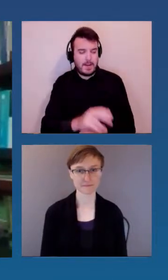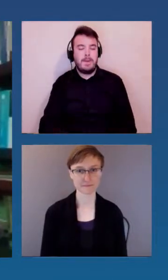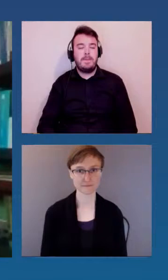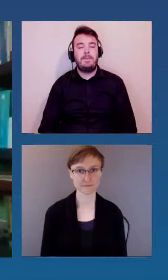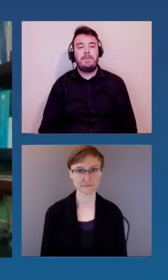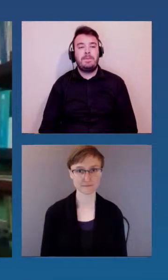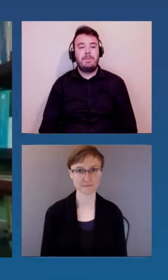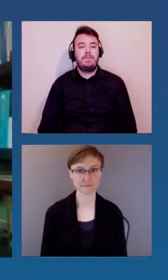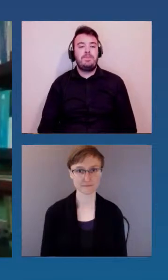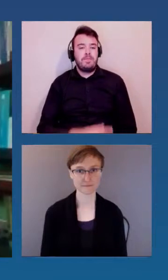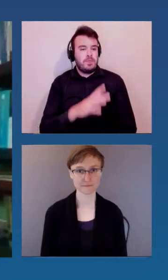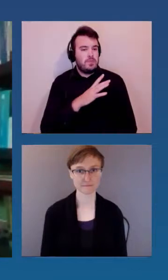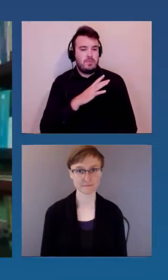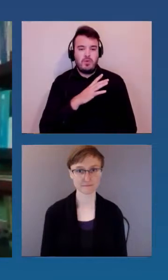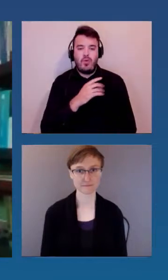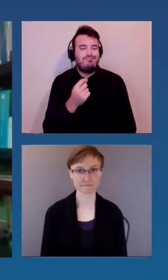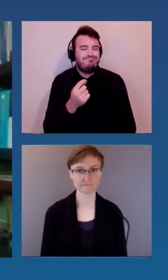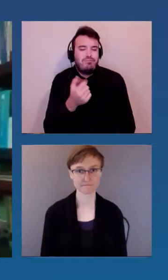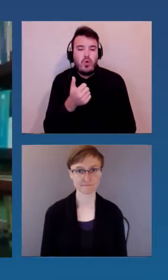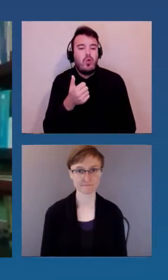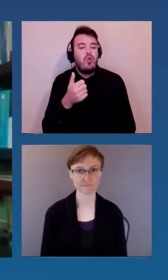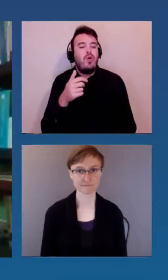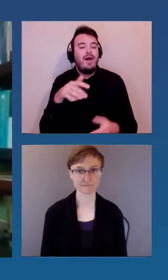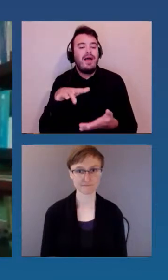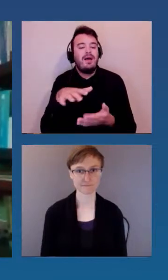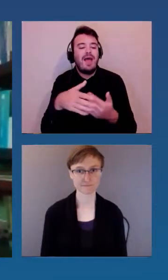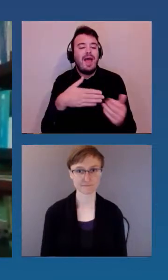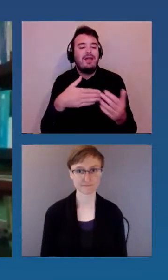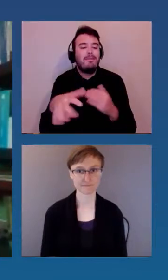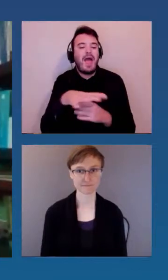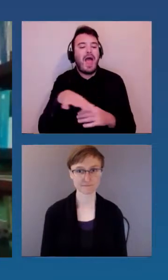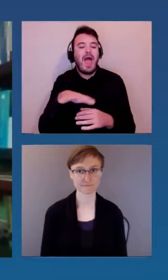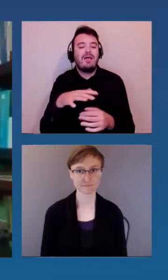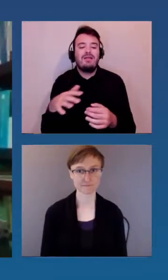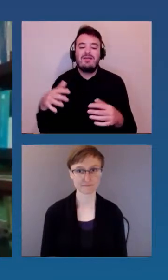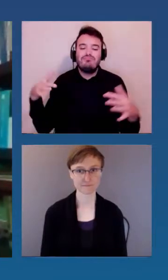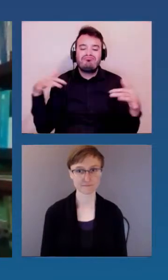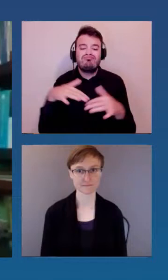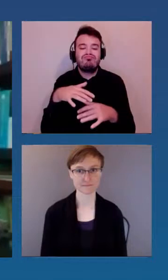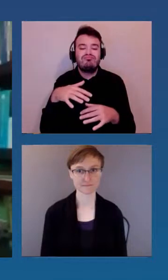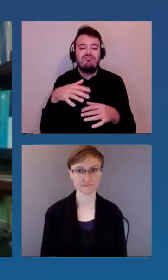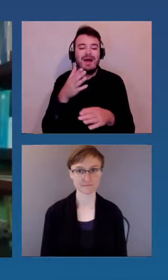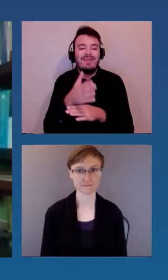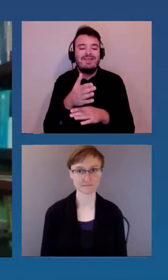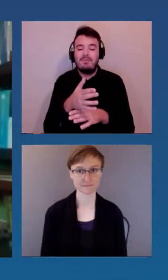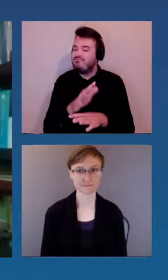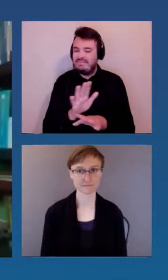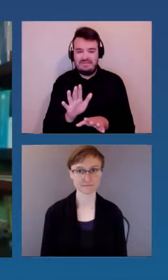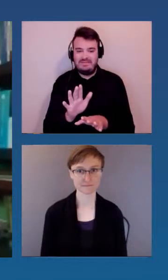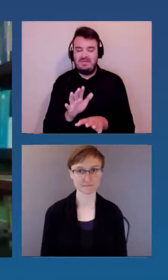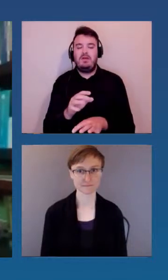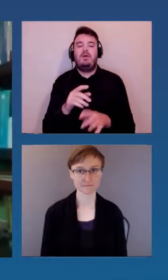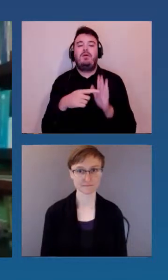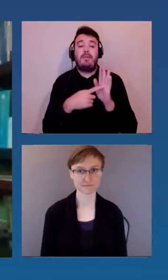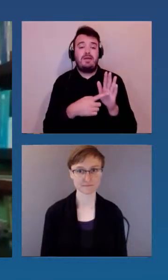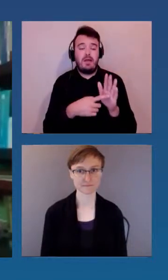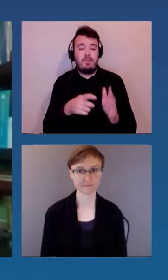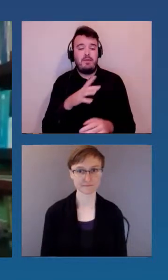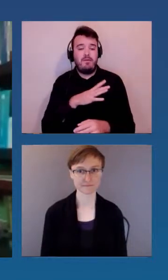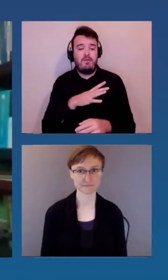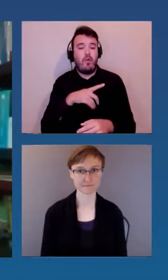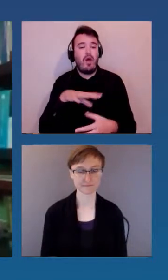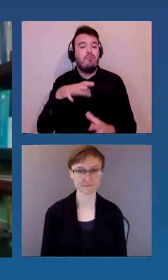résidents qui seront en résidence à l'automne, ça veut dire qu'il y a beaucoup moins de gens et les étudiants ou